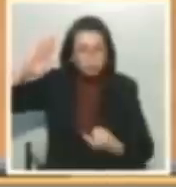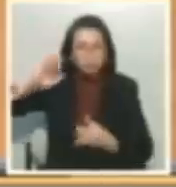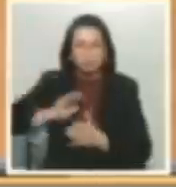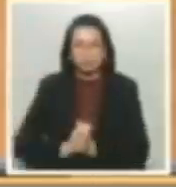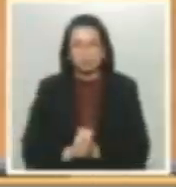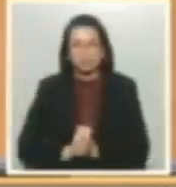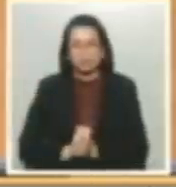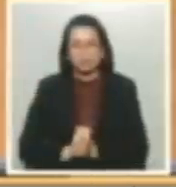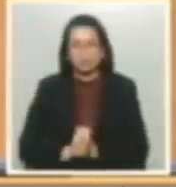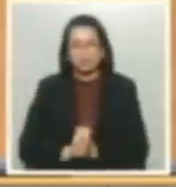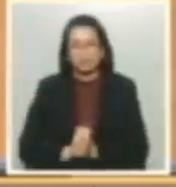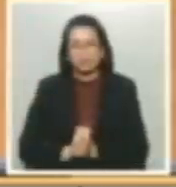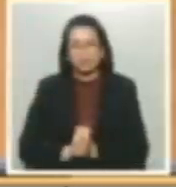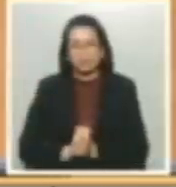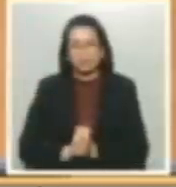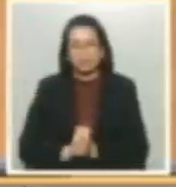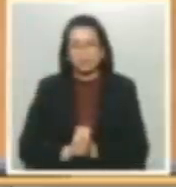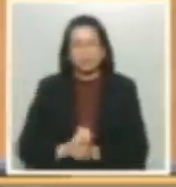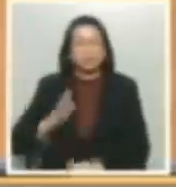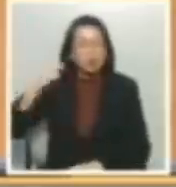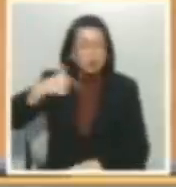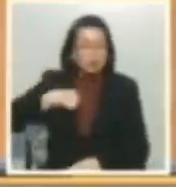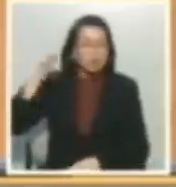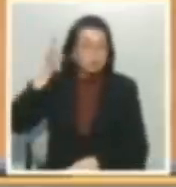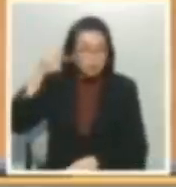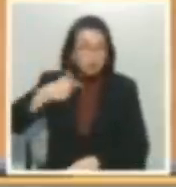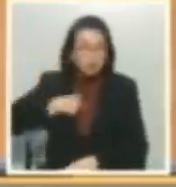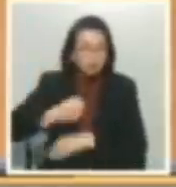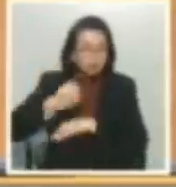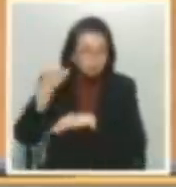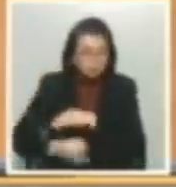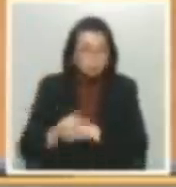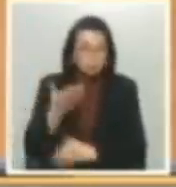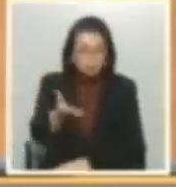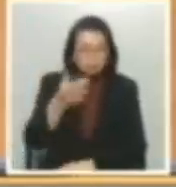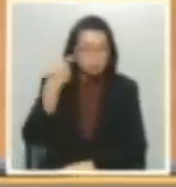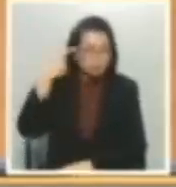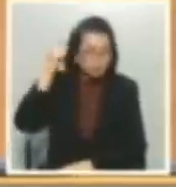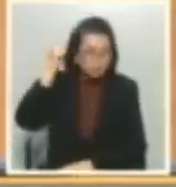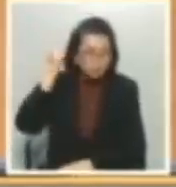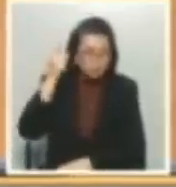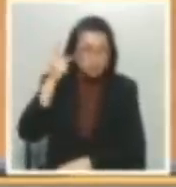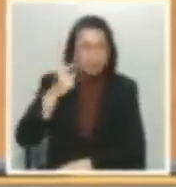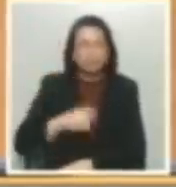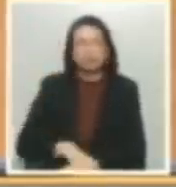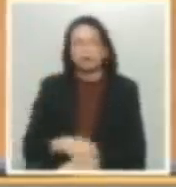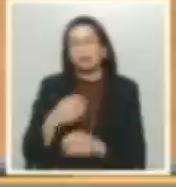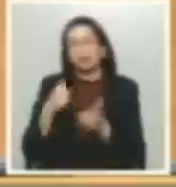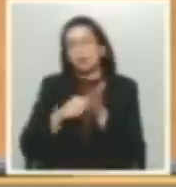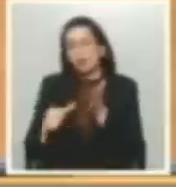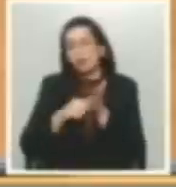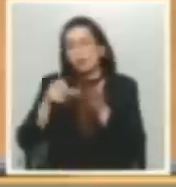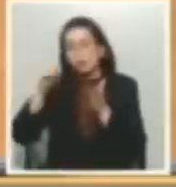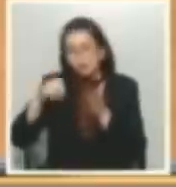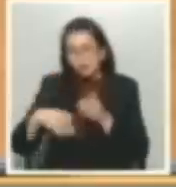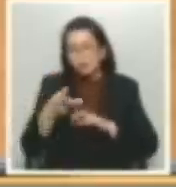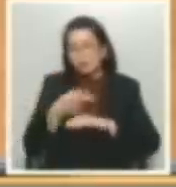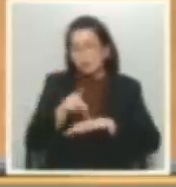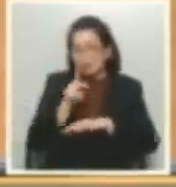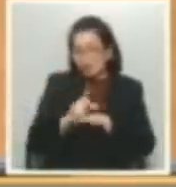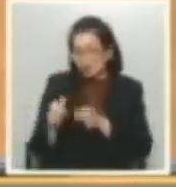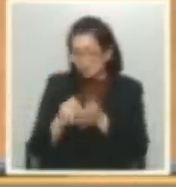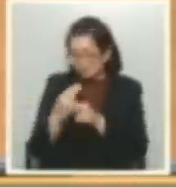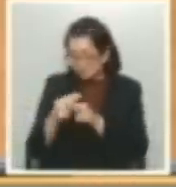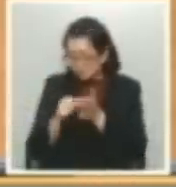บเนี่ยถ้าท่านฟังผมจบท่านจะเข้าใจอีกไป ก็ท่านถอนแล้วนี่ท่านก็ไม่ควรจะพูดเรื่องนั้นต่อควร